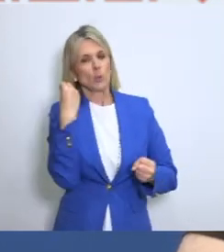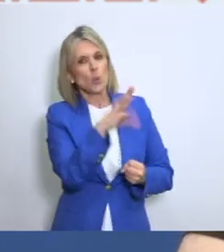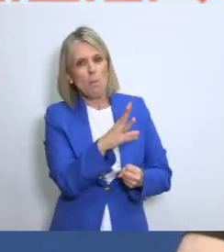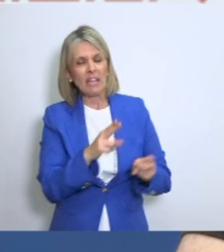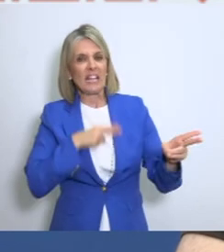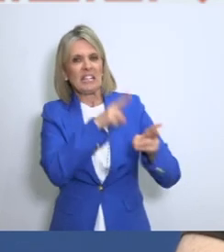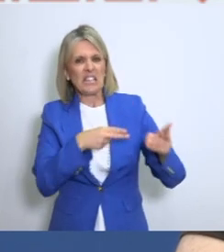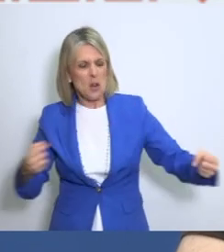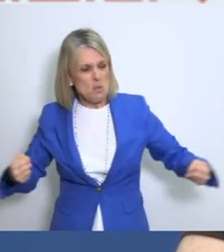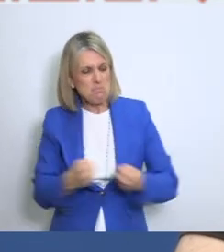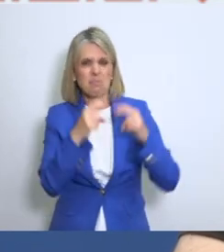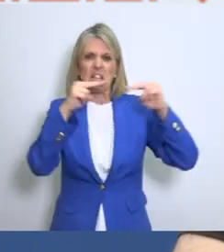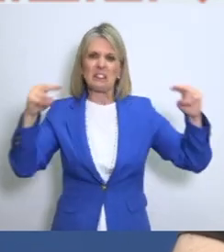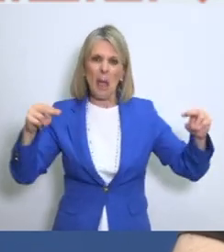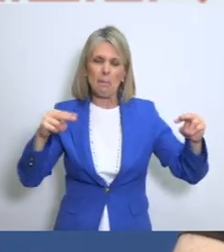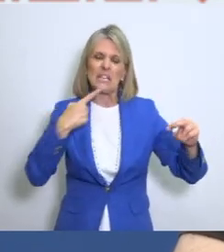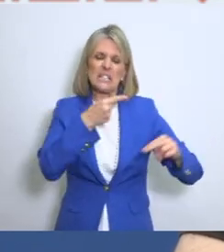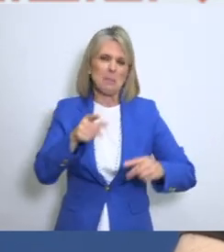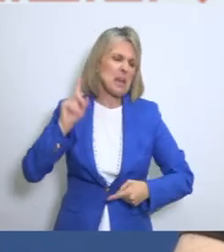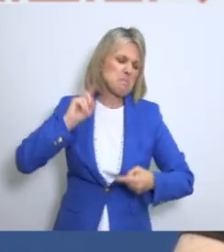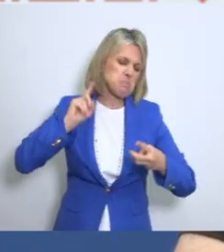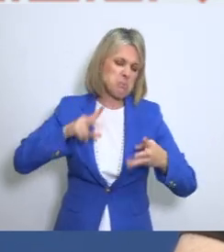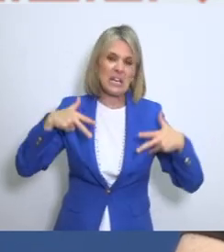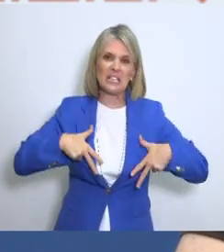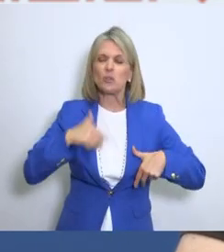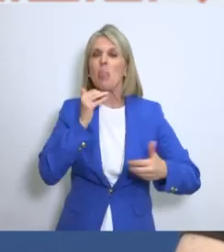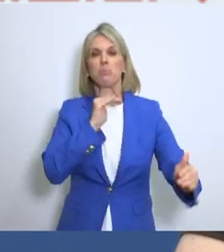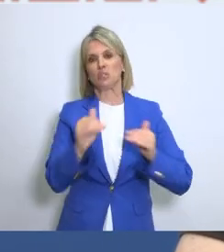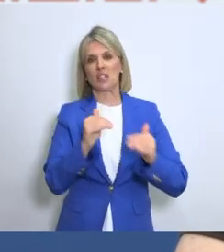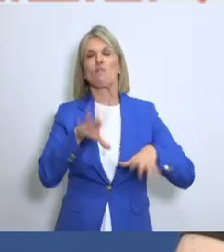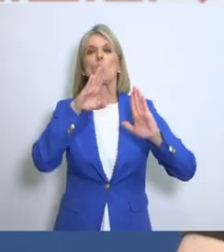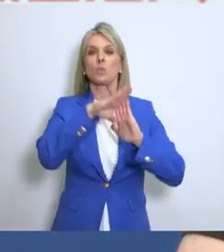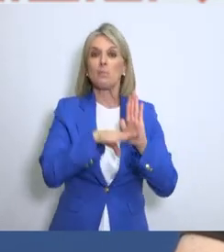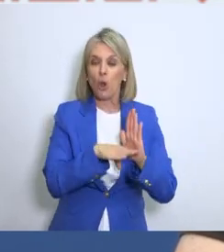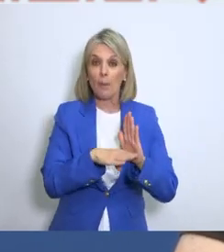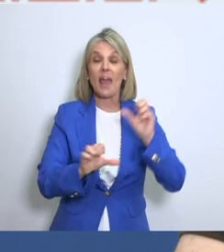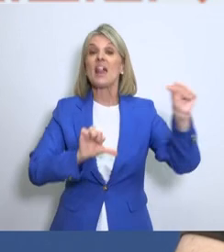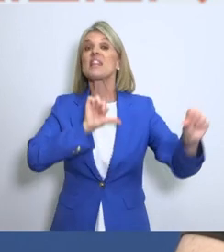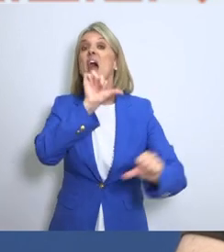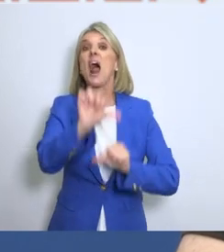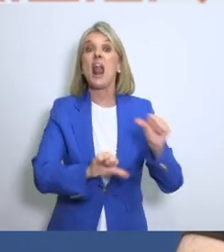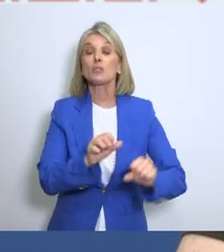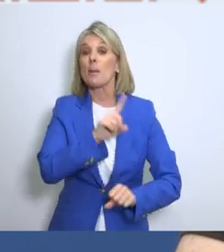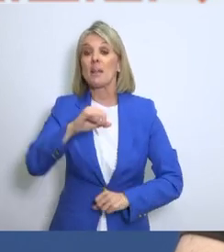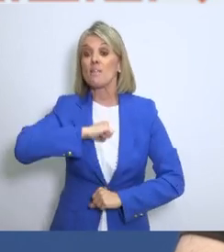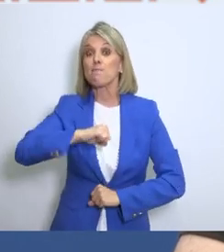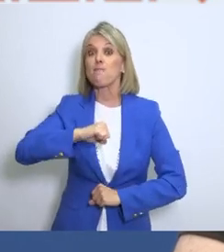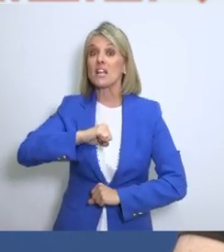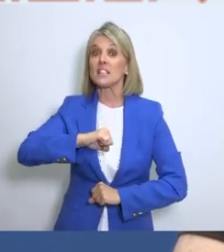και σχέδιο κλιμάκωσης για να αλλάξουν πραγματικά οι συσχετισμοί και για να περάσει ο φόβος στο αντίπαλο